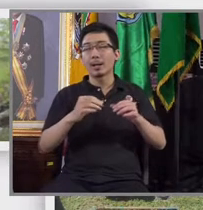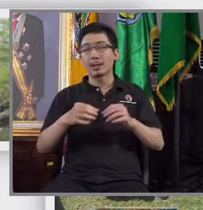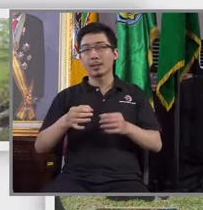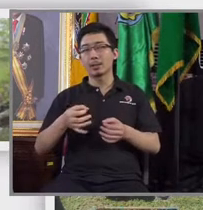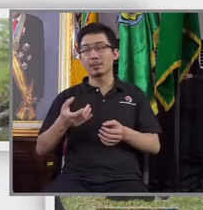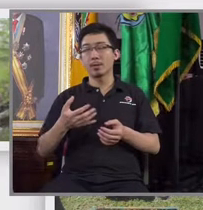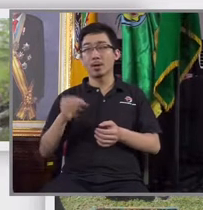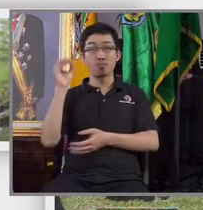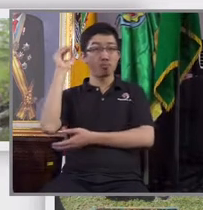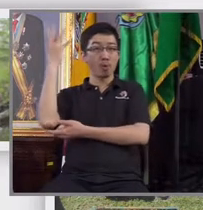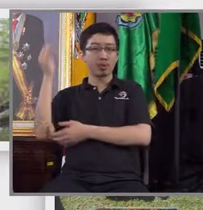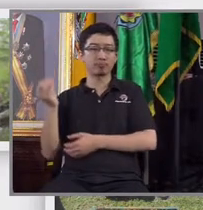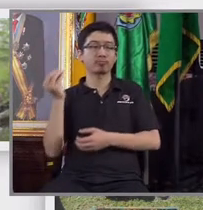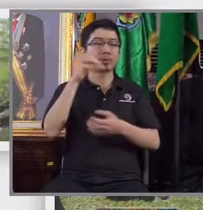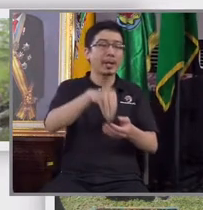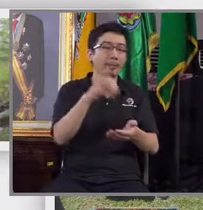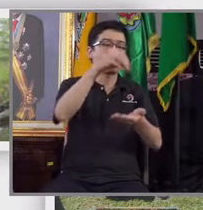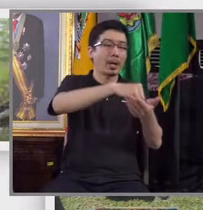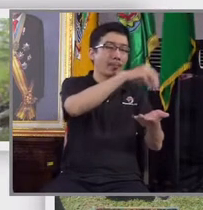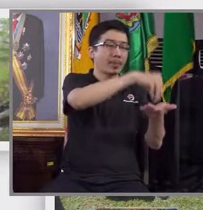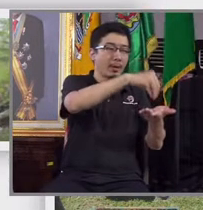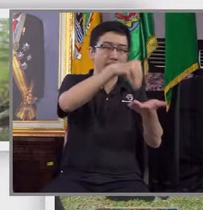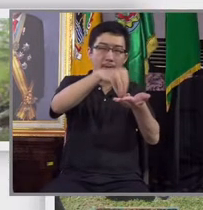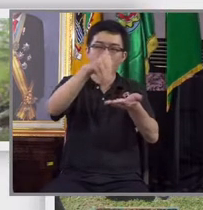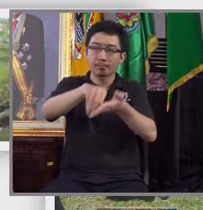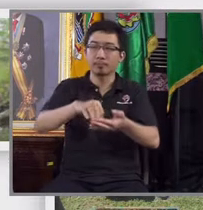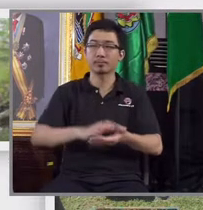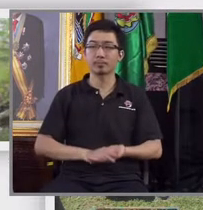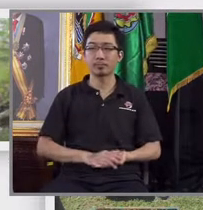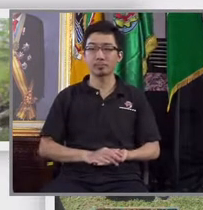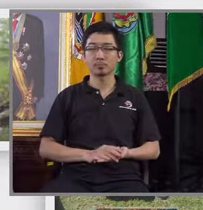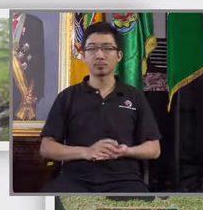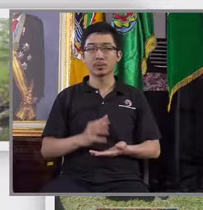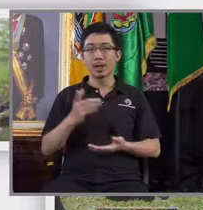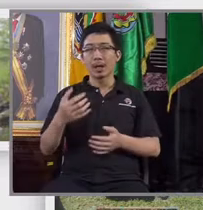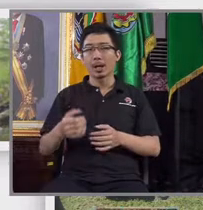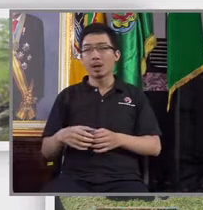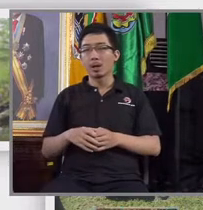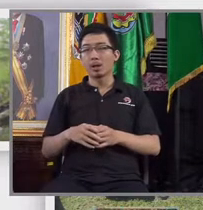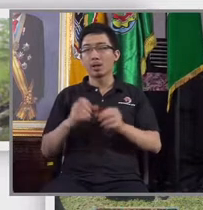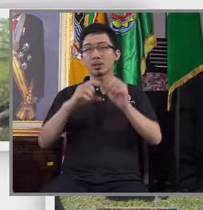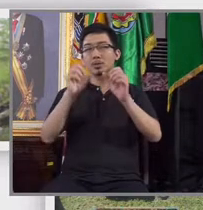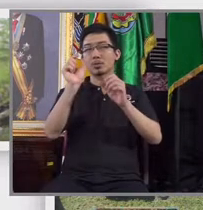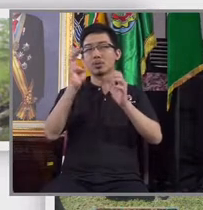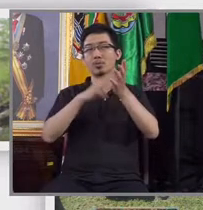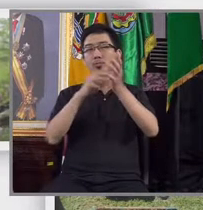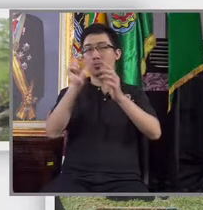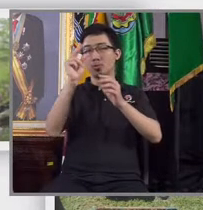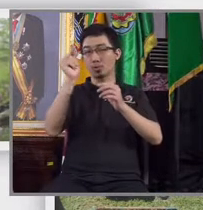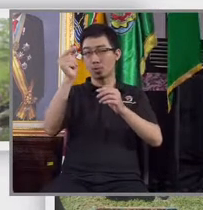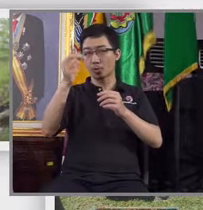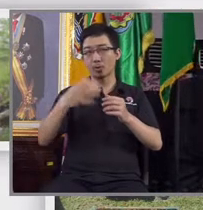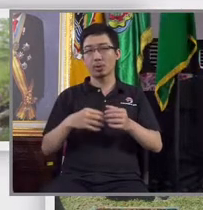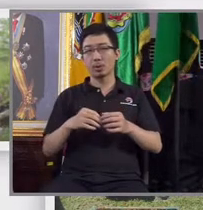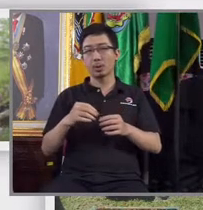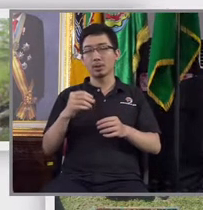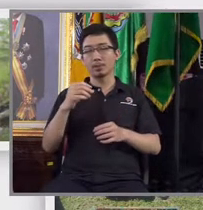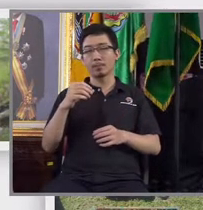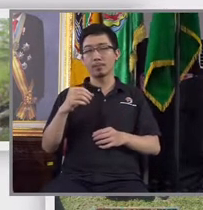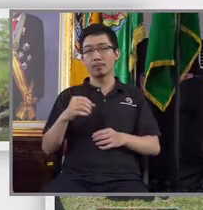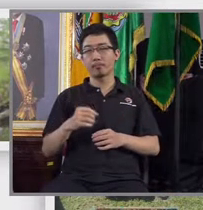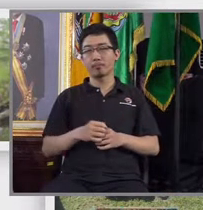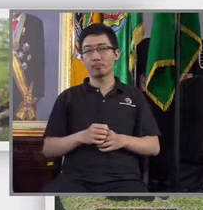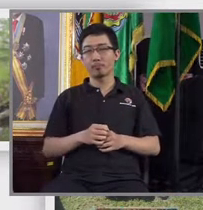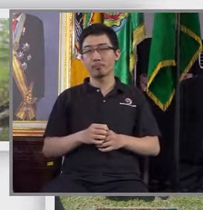termasuk pembuatan biopori sumur resapan serta pembangunan waduk atau Embung kami berharap terwujudnya